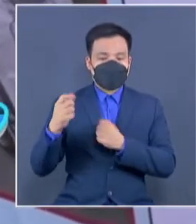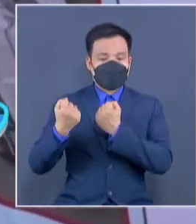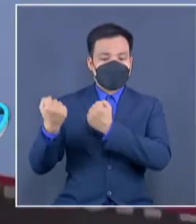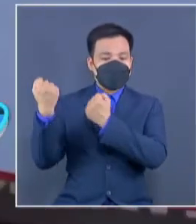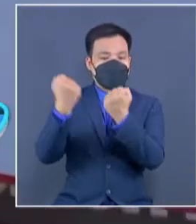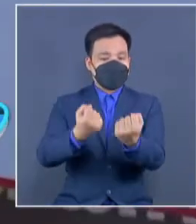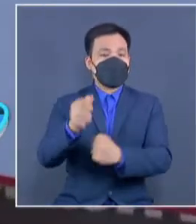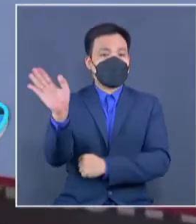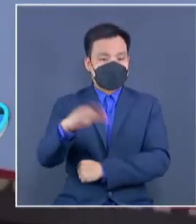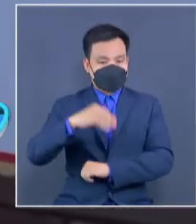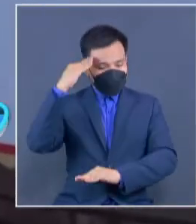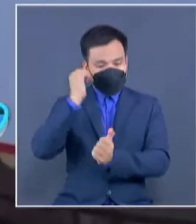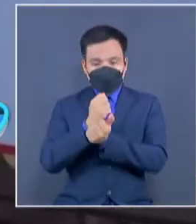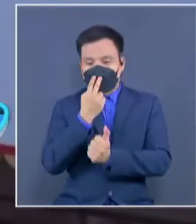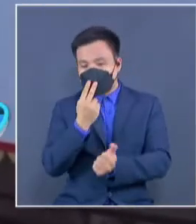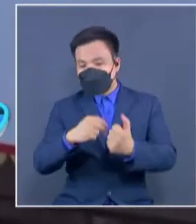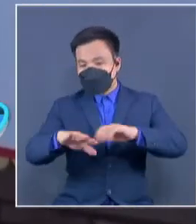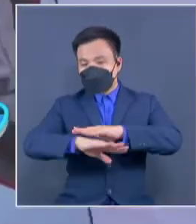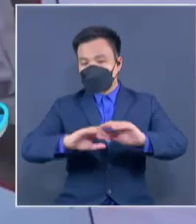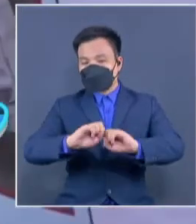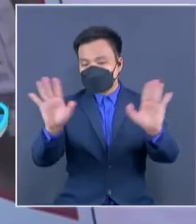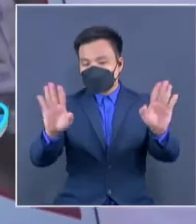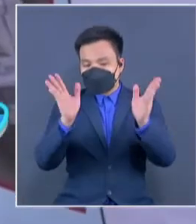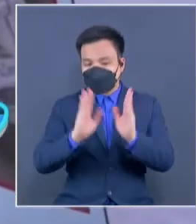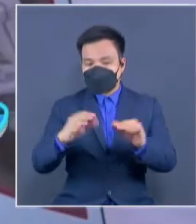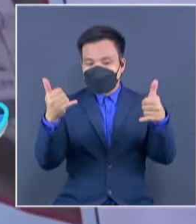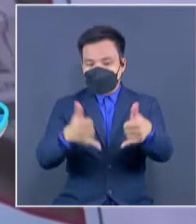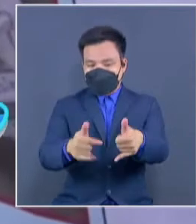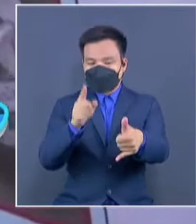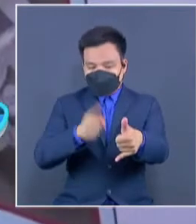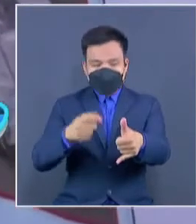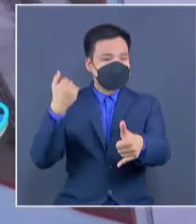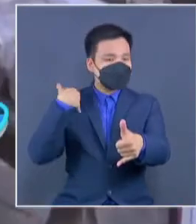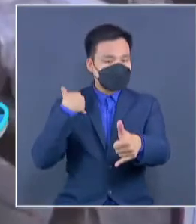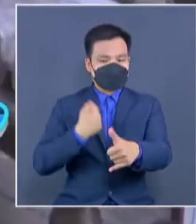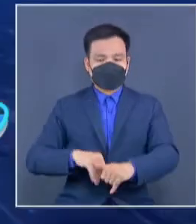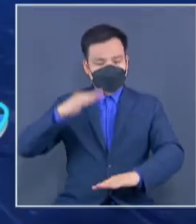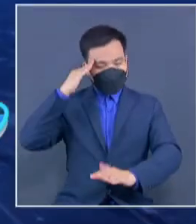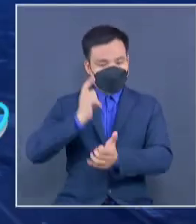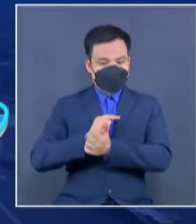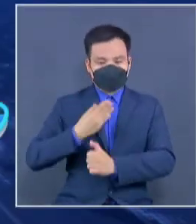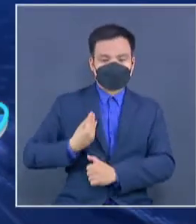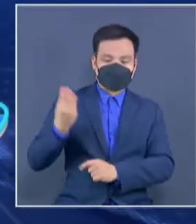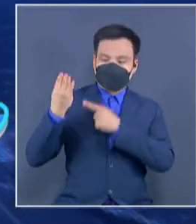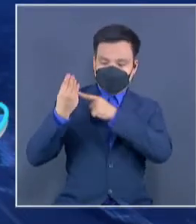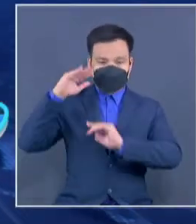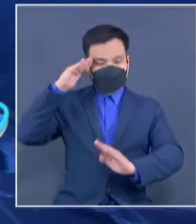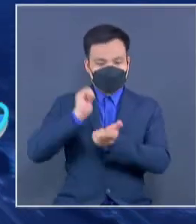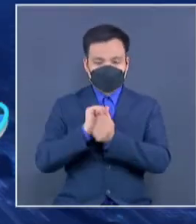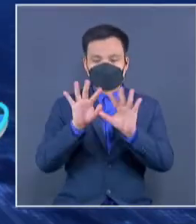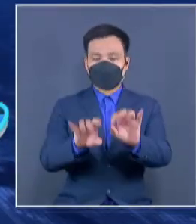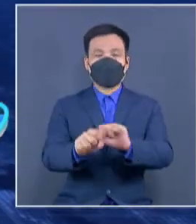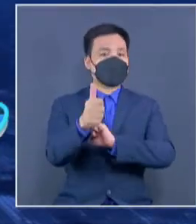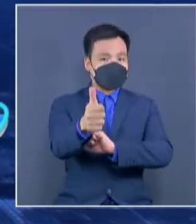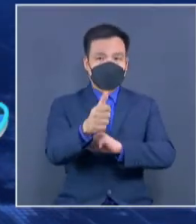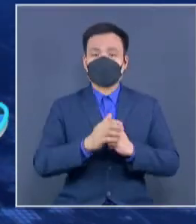รวจสอบชัดเจนของกลางอยู่ในรถคันนี้ตามที่สายข่าวแจ้งมาก็ทำการเข้าจับกลุ่มครั้งนี้สามารถ